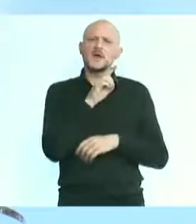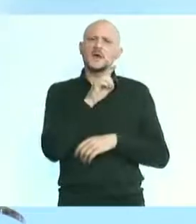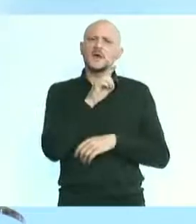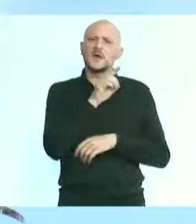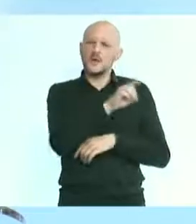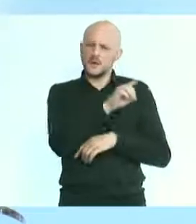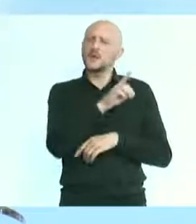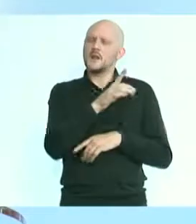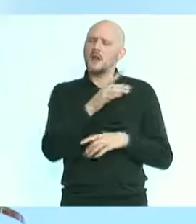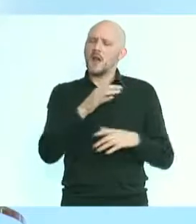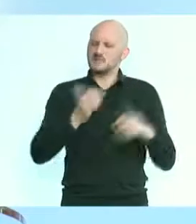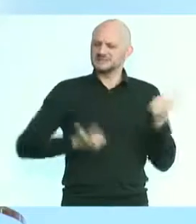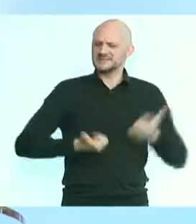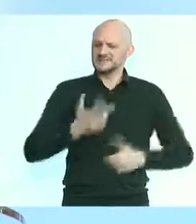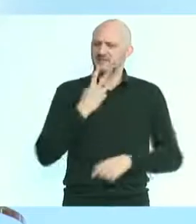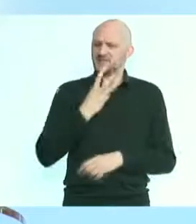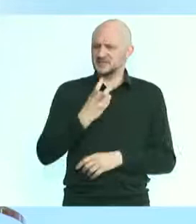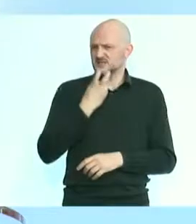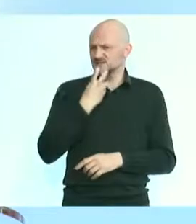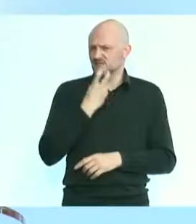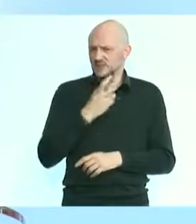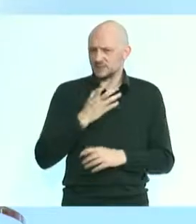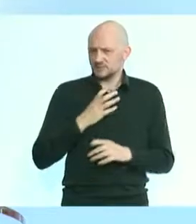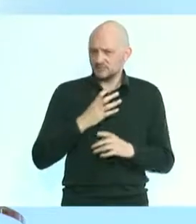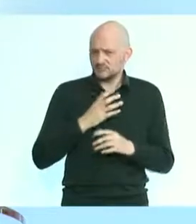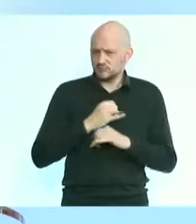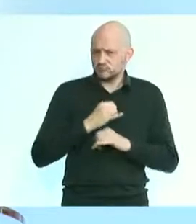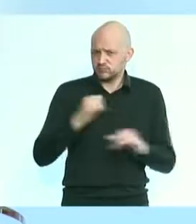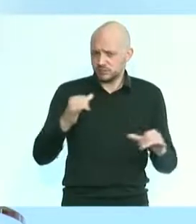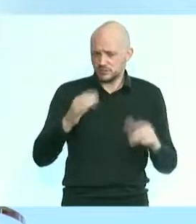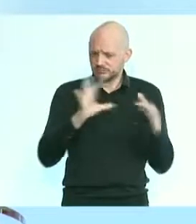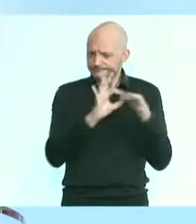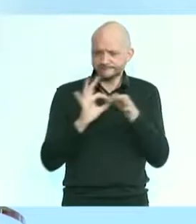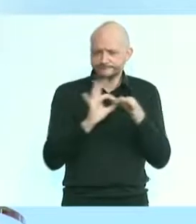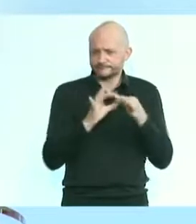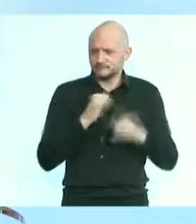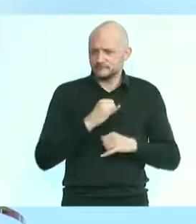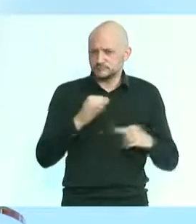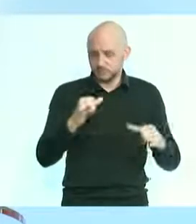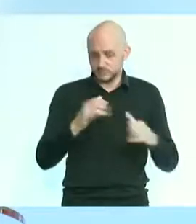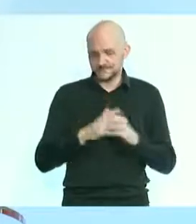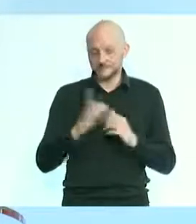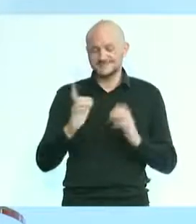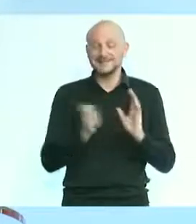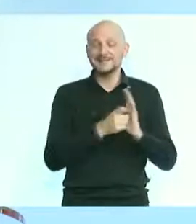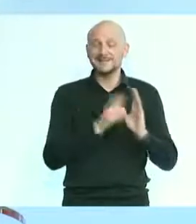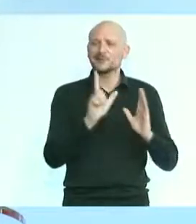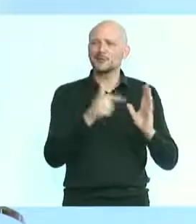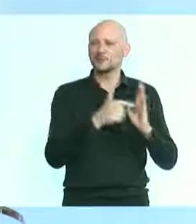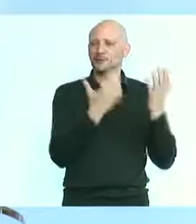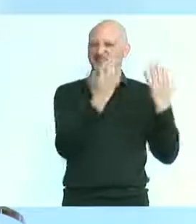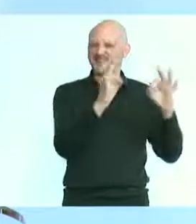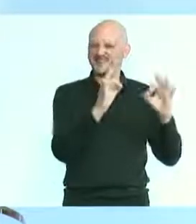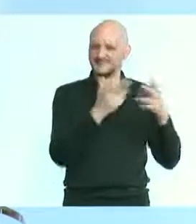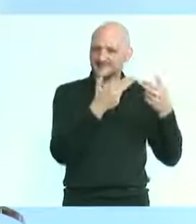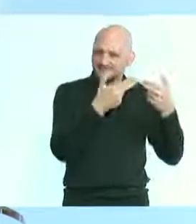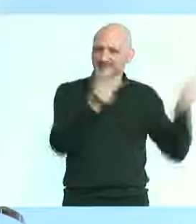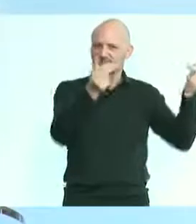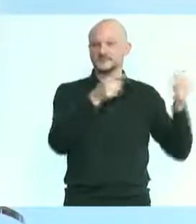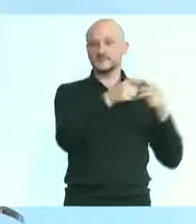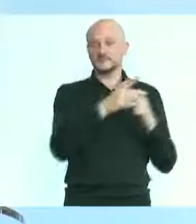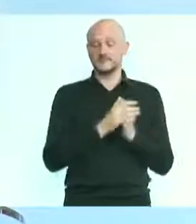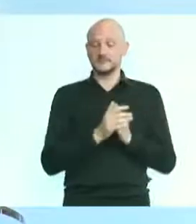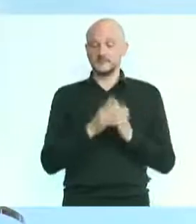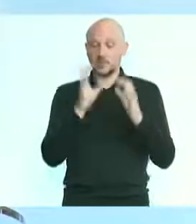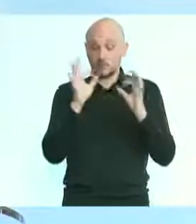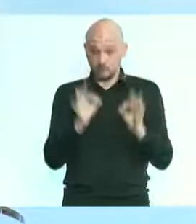du service civique depuis sa création en 2010. Et en effet, l'expérience du service civique a